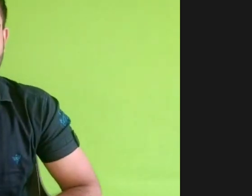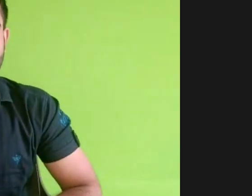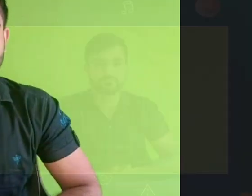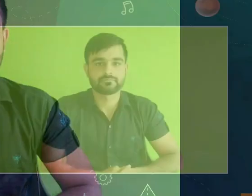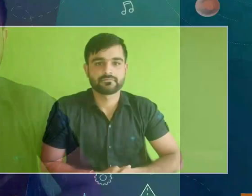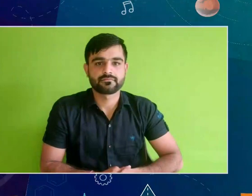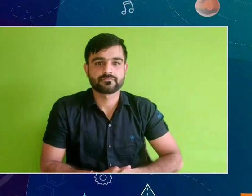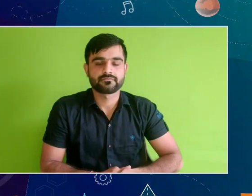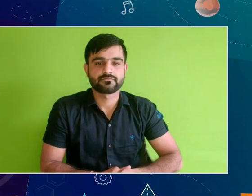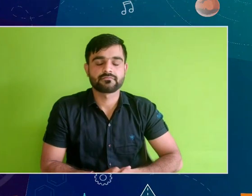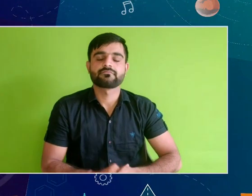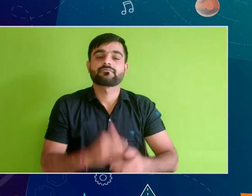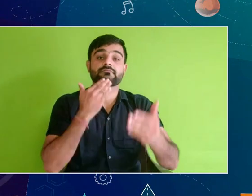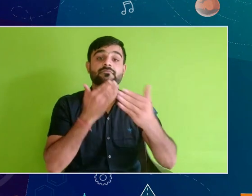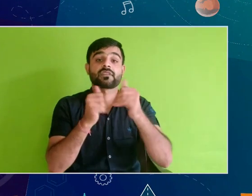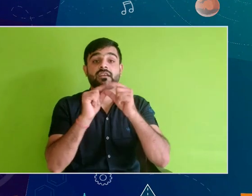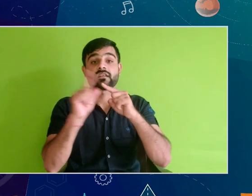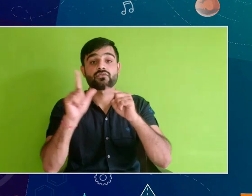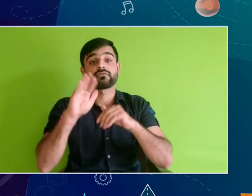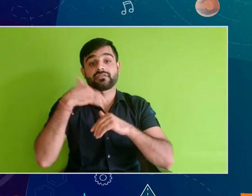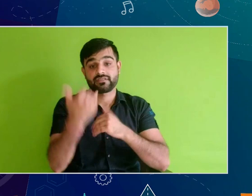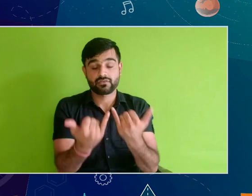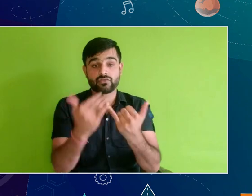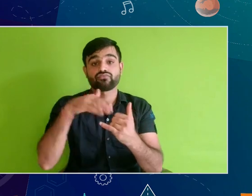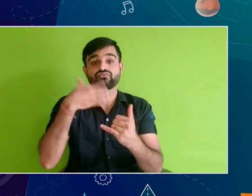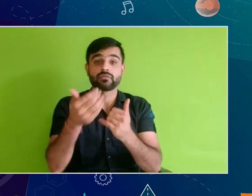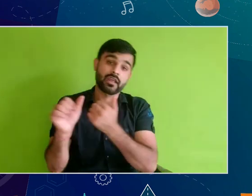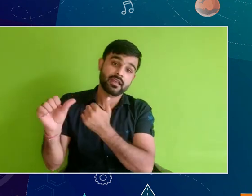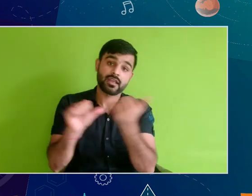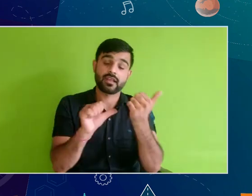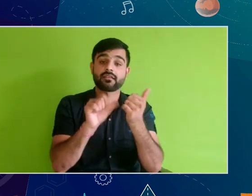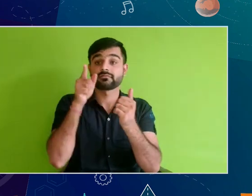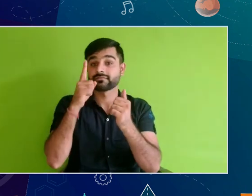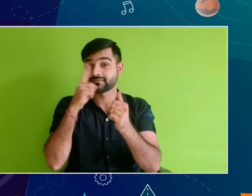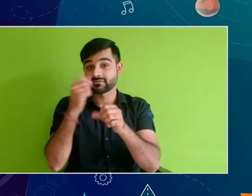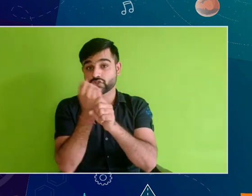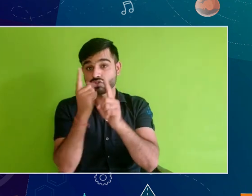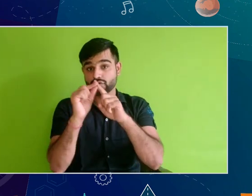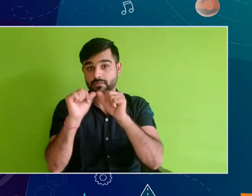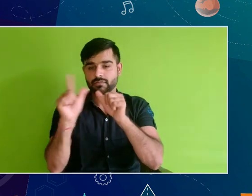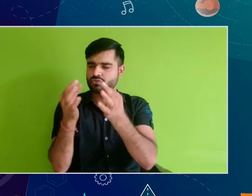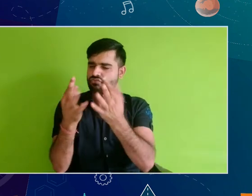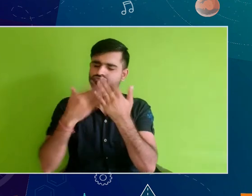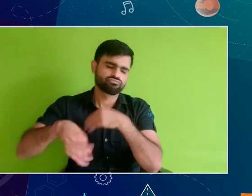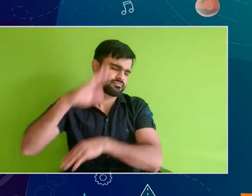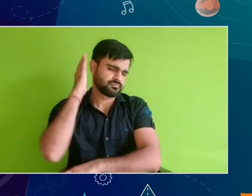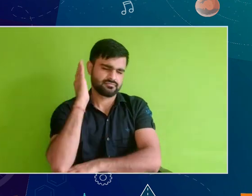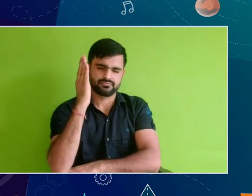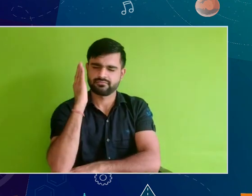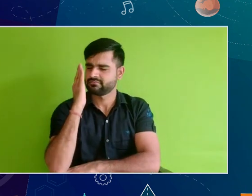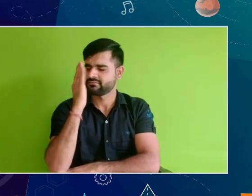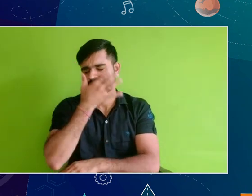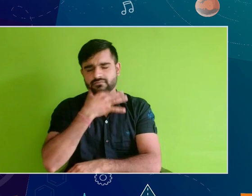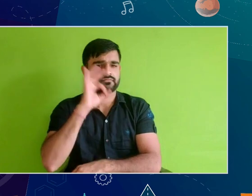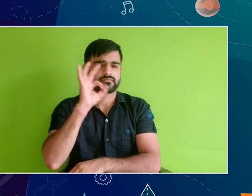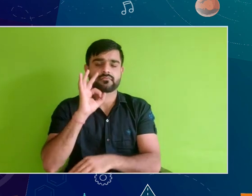राइट। थैंक यू सो मच अतुल। नाउ गो बैक अगेन टू मिस शिल्पा गुप्ता, यू आर द सुपर गुरु ऑफ टुडेज सेशन, सो व्हाट असाइनमेंट you